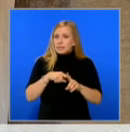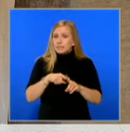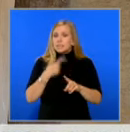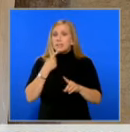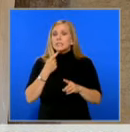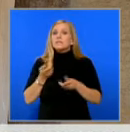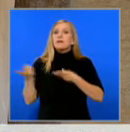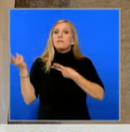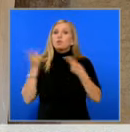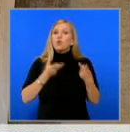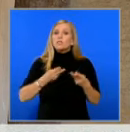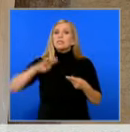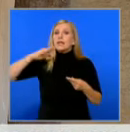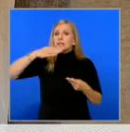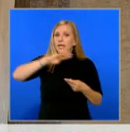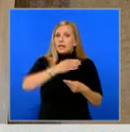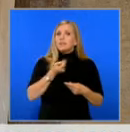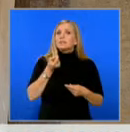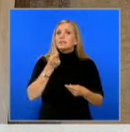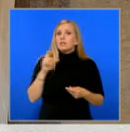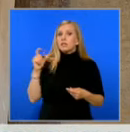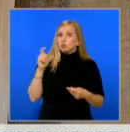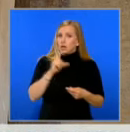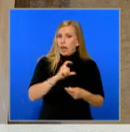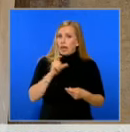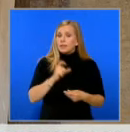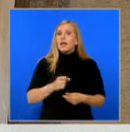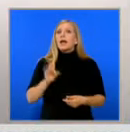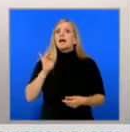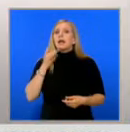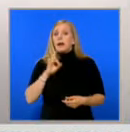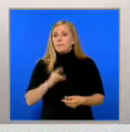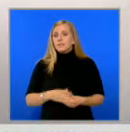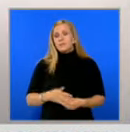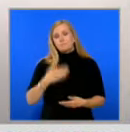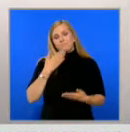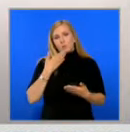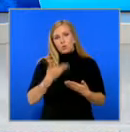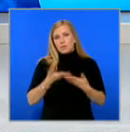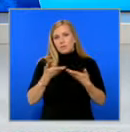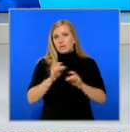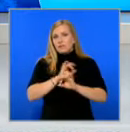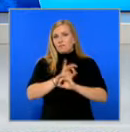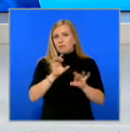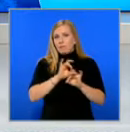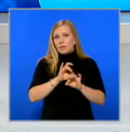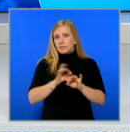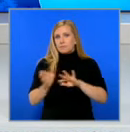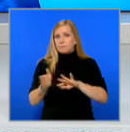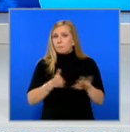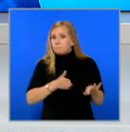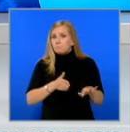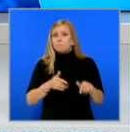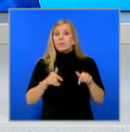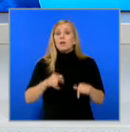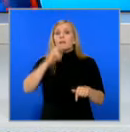пшеница царевица рапица и слънчоглед това е оттук колеги благодаря ти за включването цвети в най-важната си